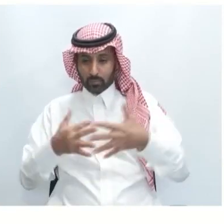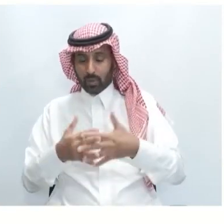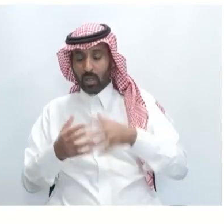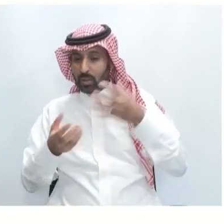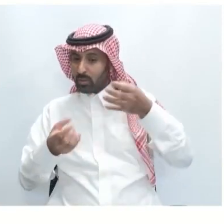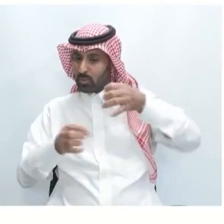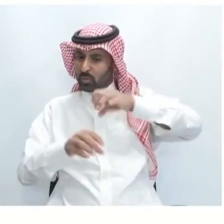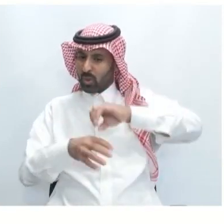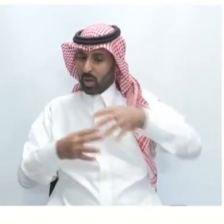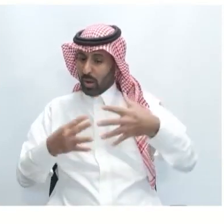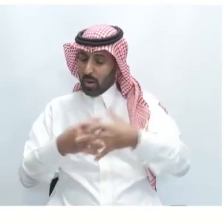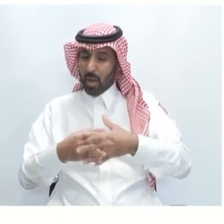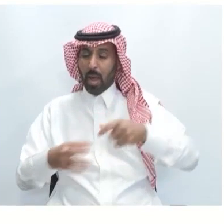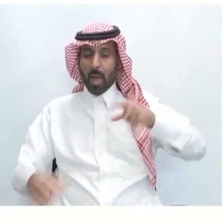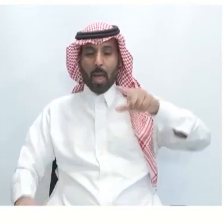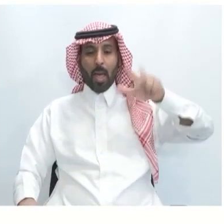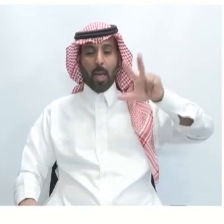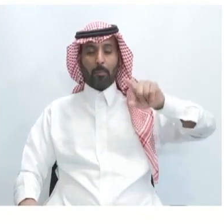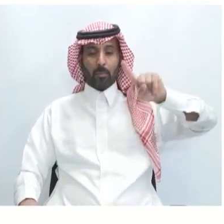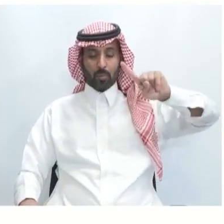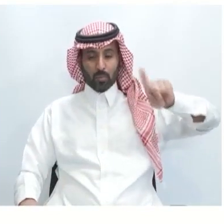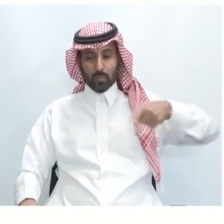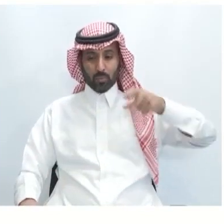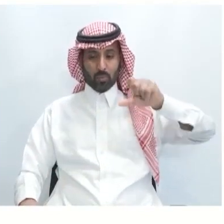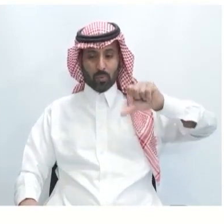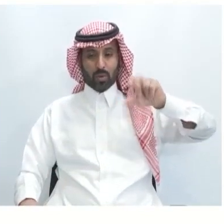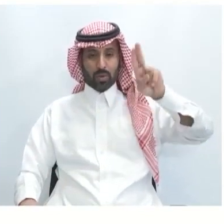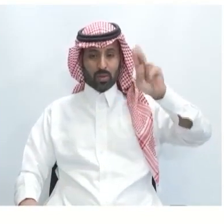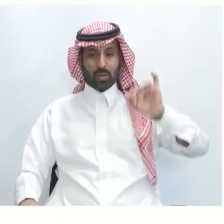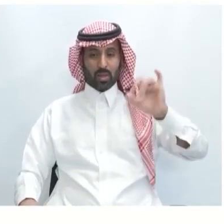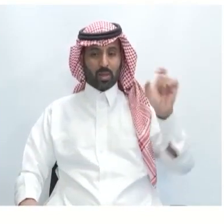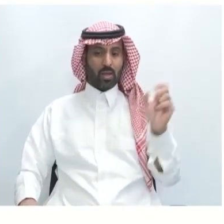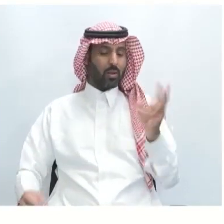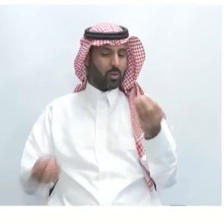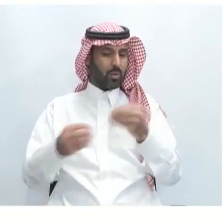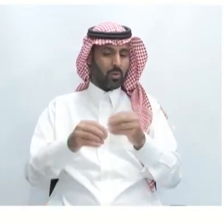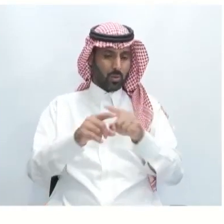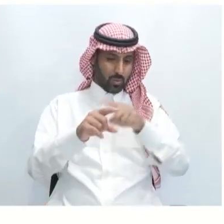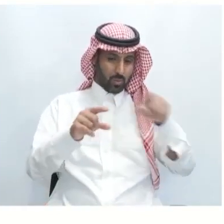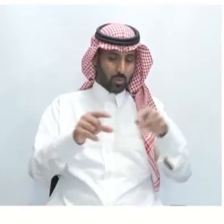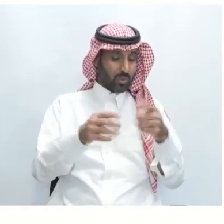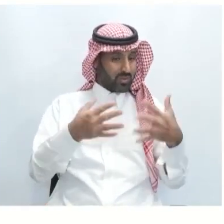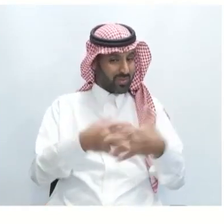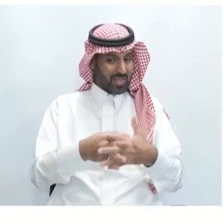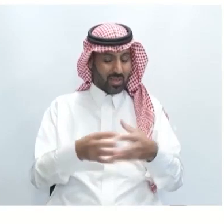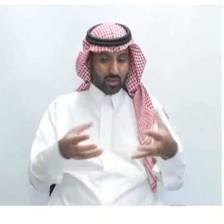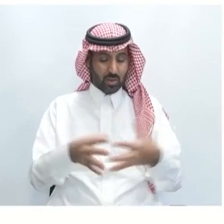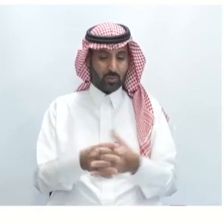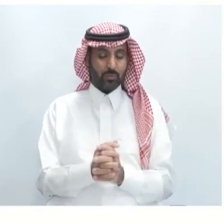البروتين مما يتركب البروتين انظر لهذه الصوره ما هي هذه